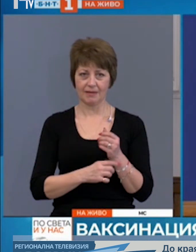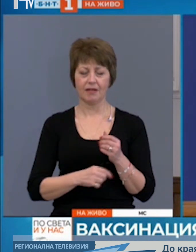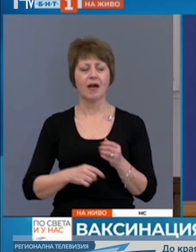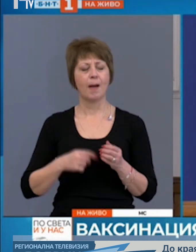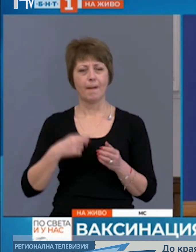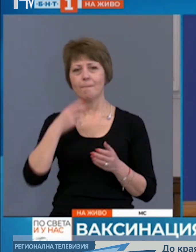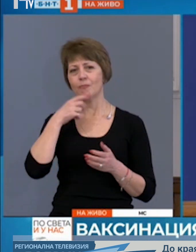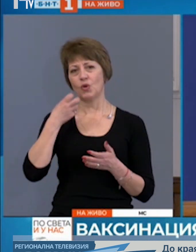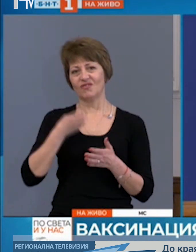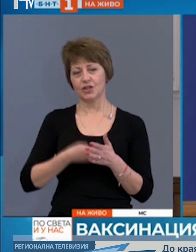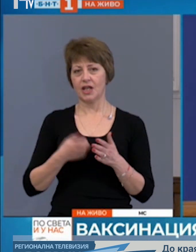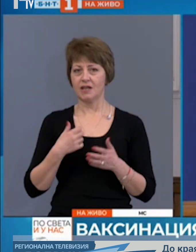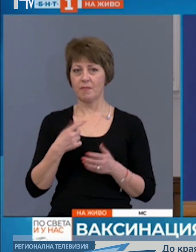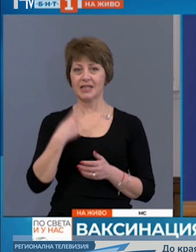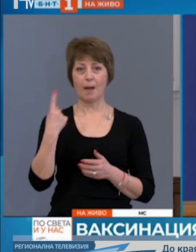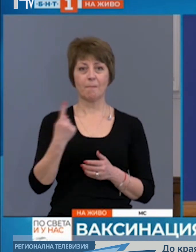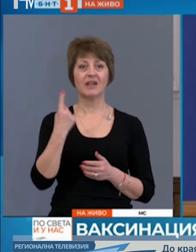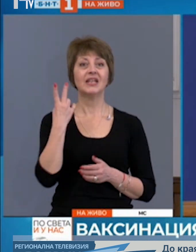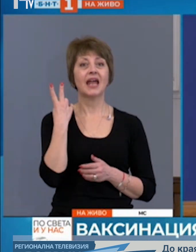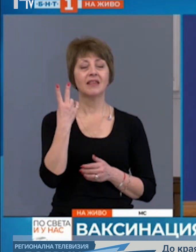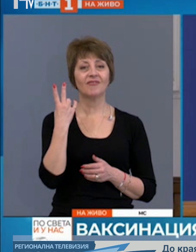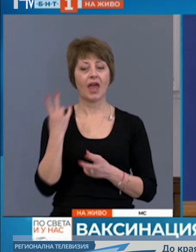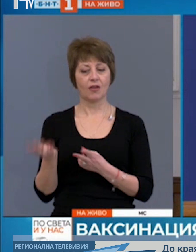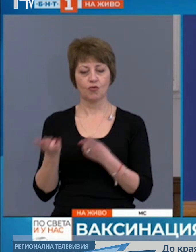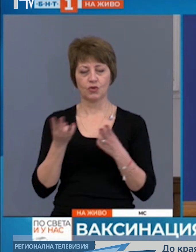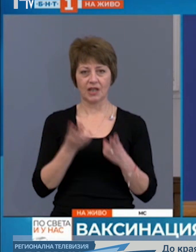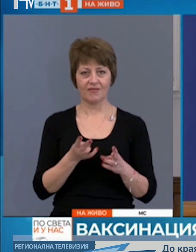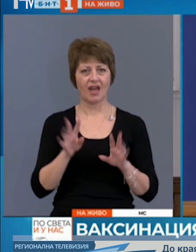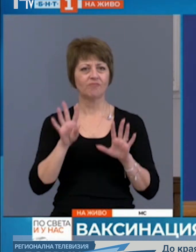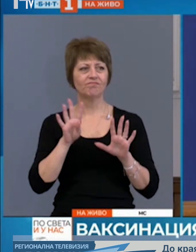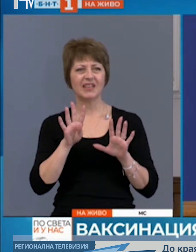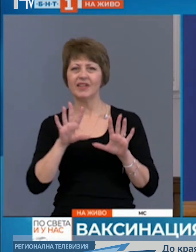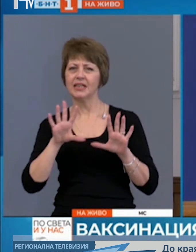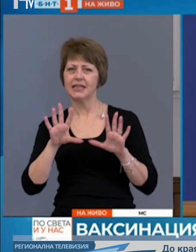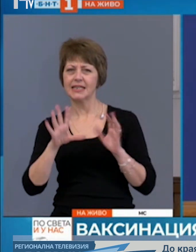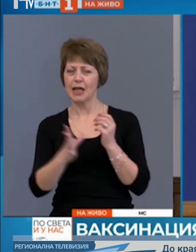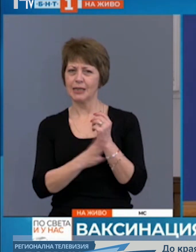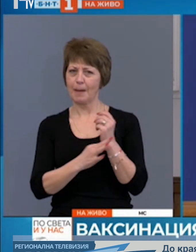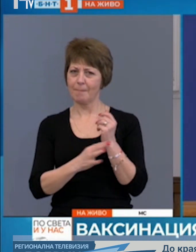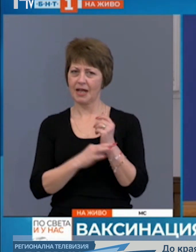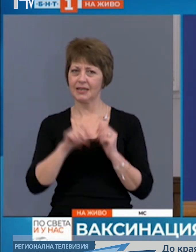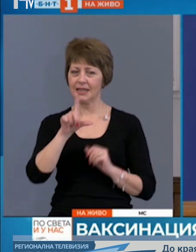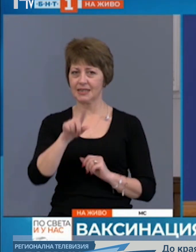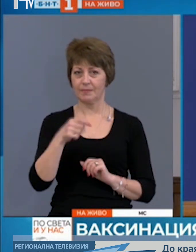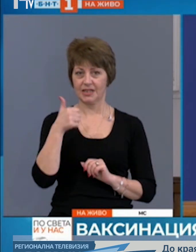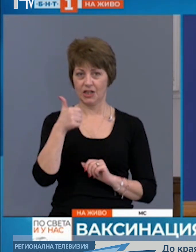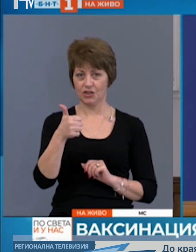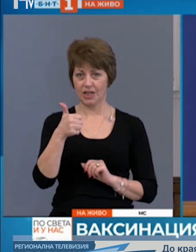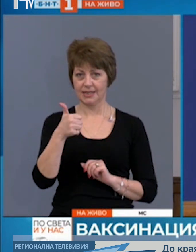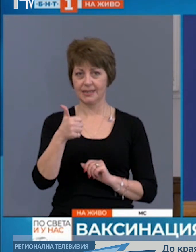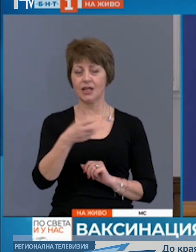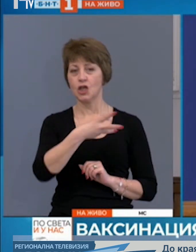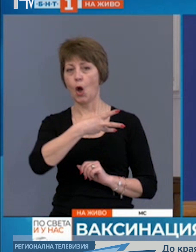за първите две доставки. Първата е на 9 или 10 март, 76 800